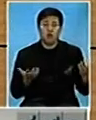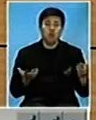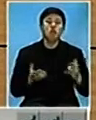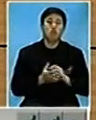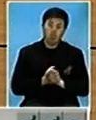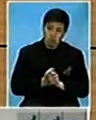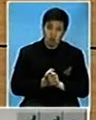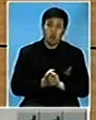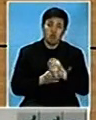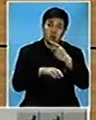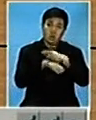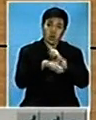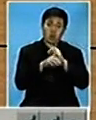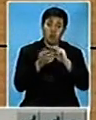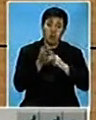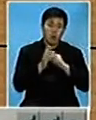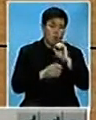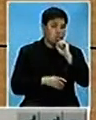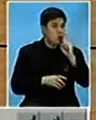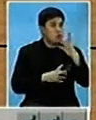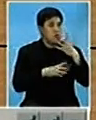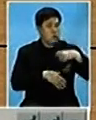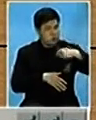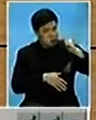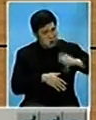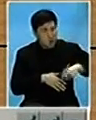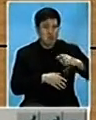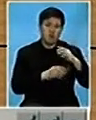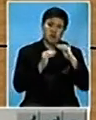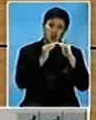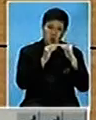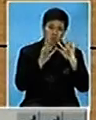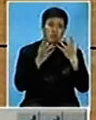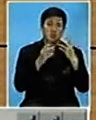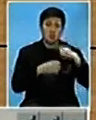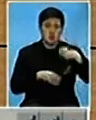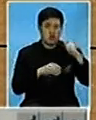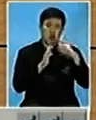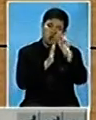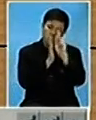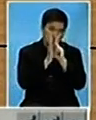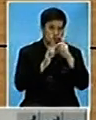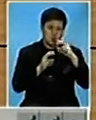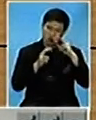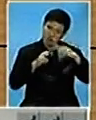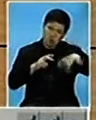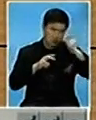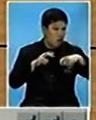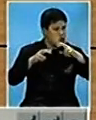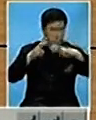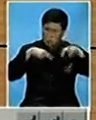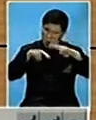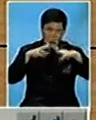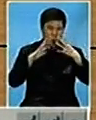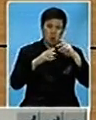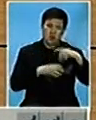านครับมีการโจมตีศาลรัฐธรรมนูญศาลยุติธรรมศาลปกครองทุกศาลครับรวมทั้ง